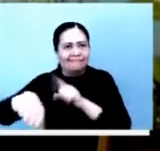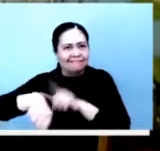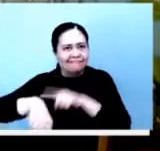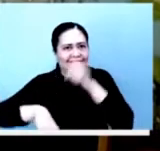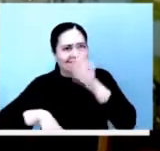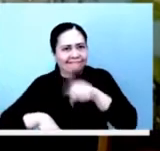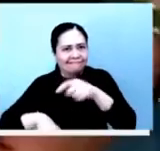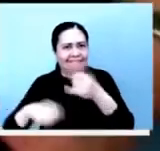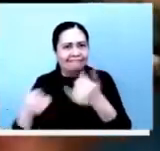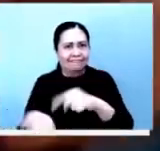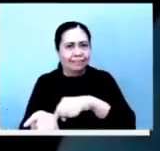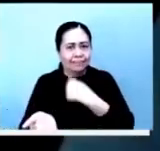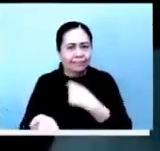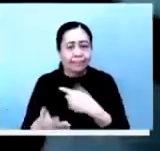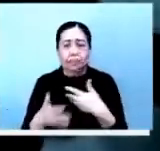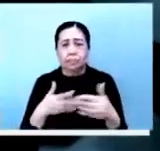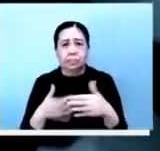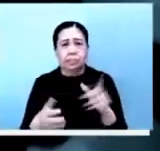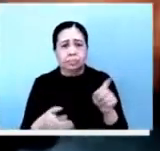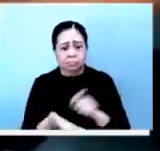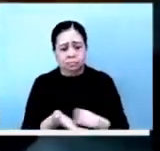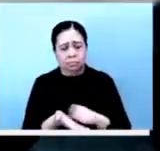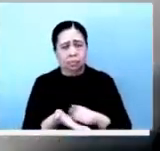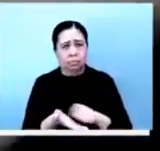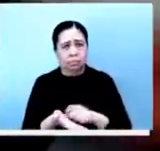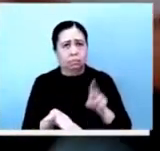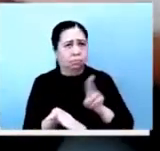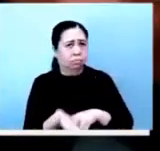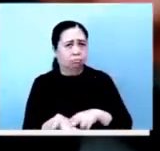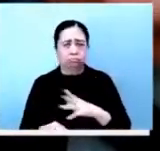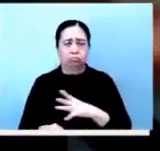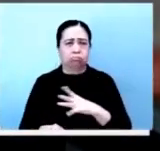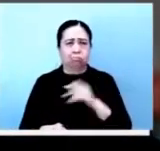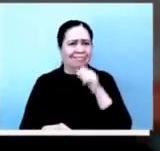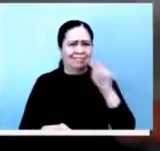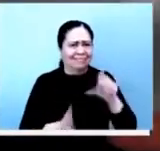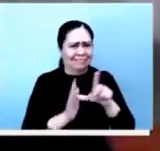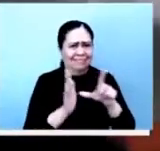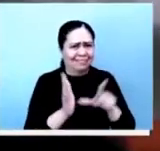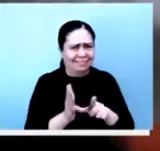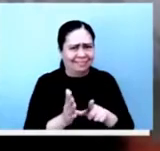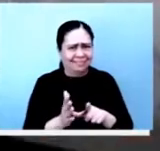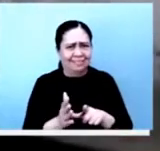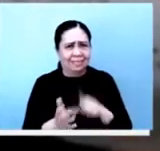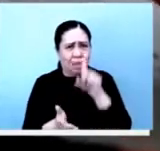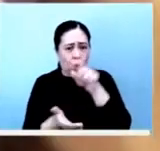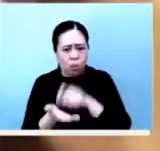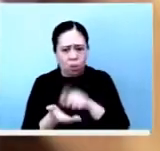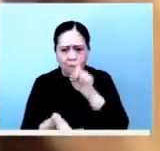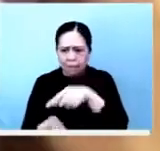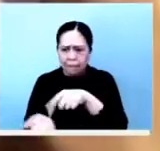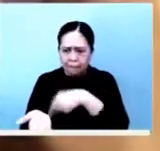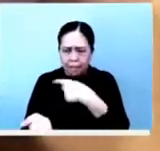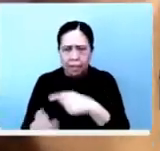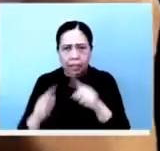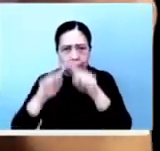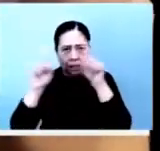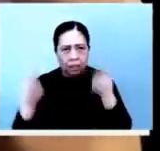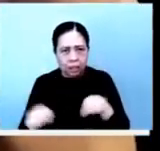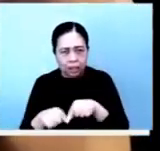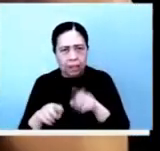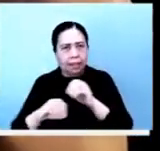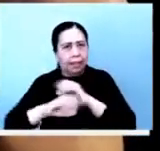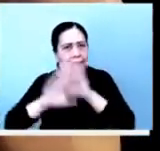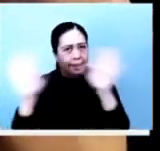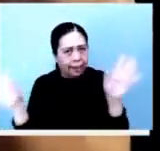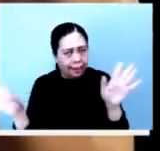na. Kahit sino ay maaaring pumirma sa demand letter, hindi po kailangan ng abogado. Kailangan lang malinaw